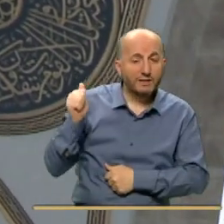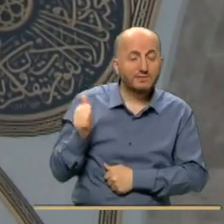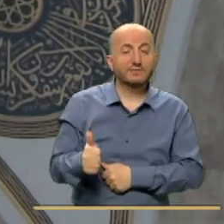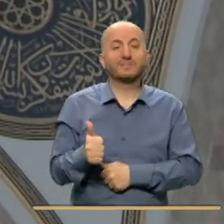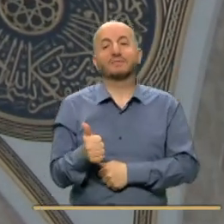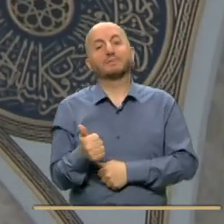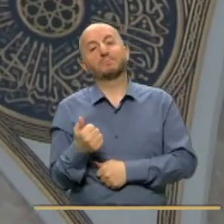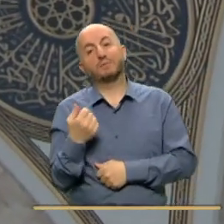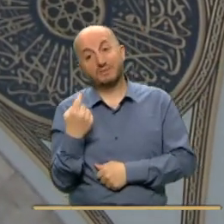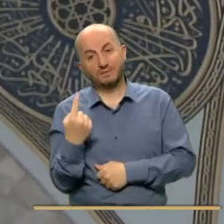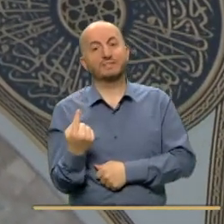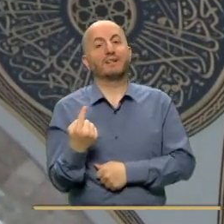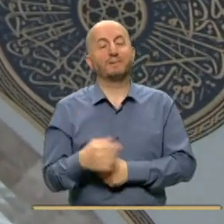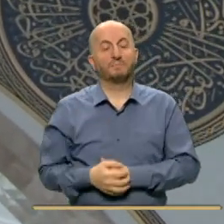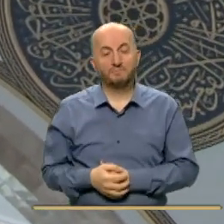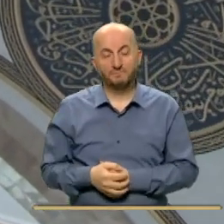biriminde